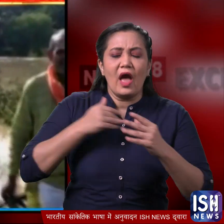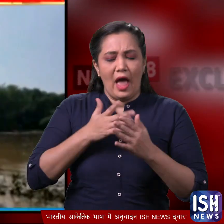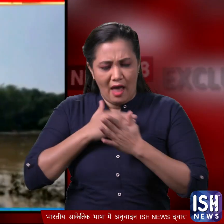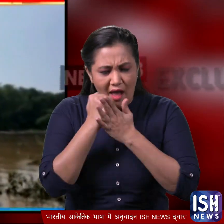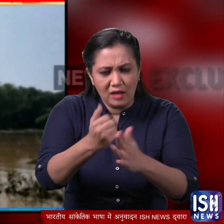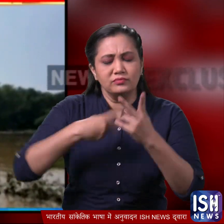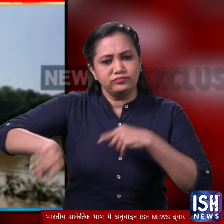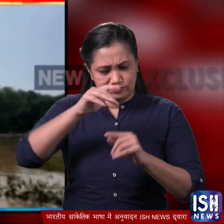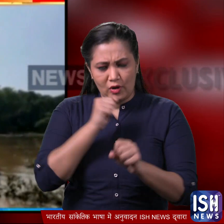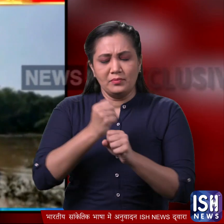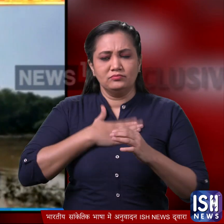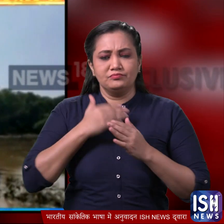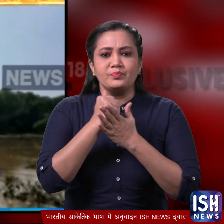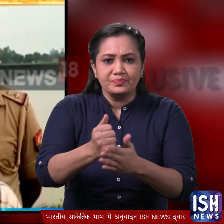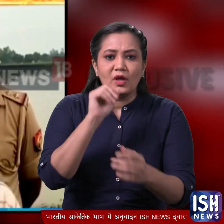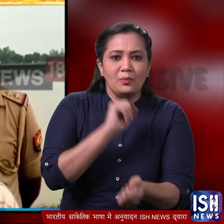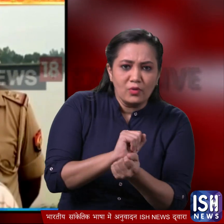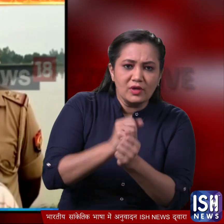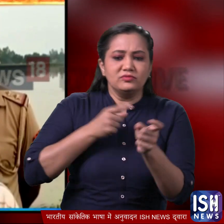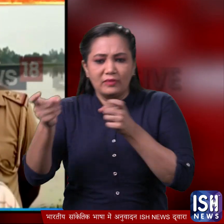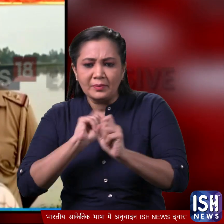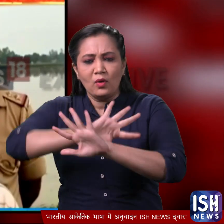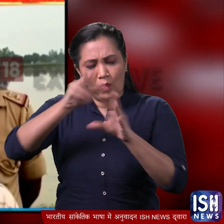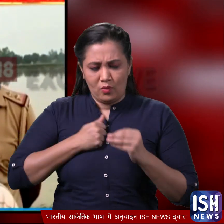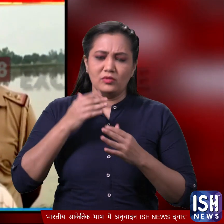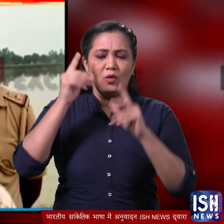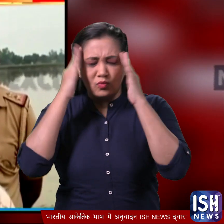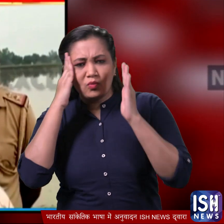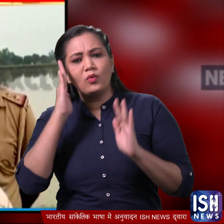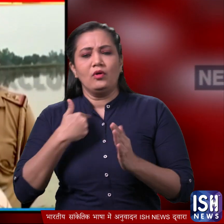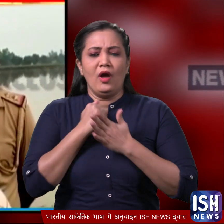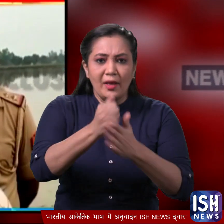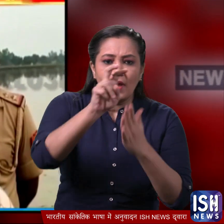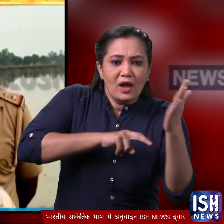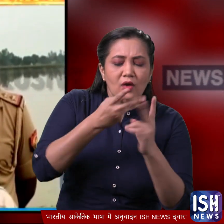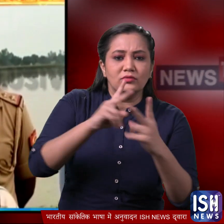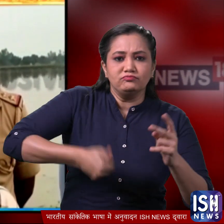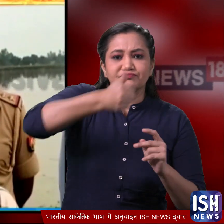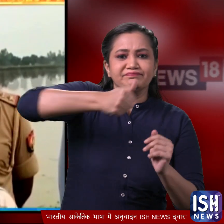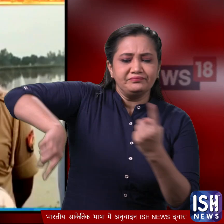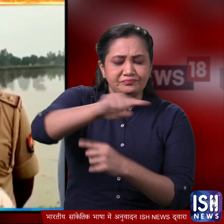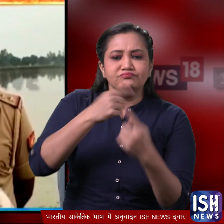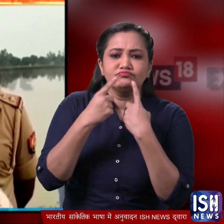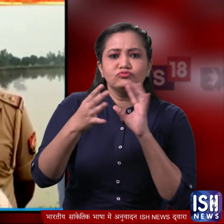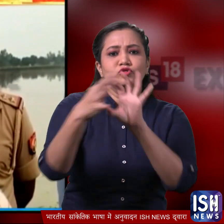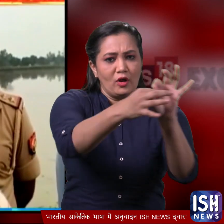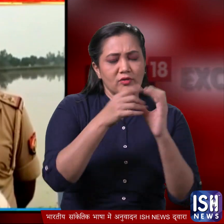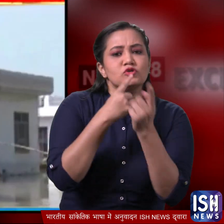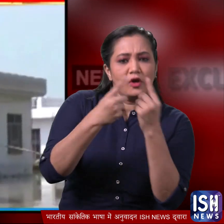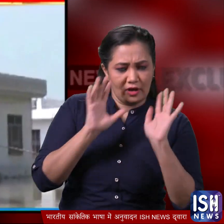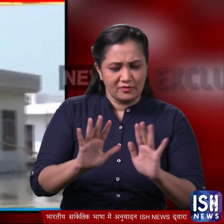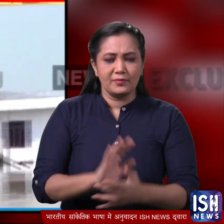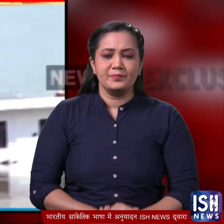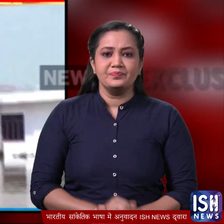लोगों को हर संभव मदद का भरोसा दिया। पुलिस प्रशासन पूरी तरह से सतर्क है और प्रत्येक गांव के प्रधान और कोटेदार से हम लोग संपर्क बनाए हुए